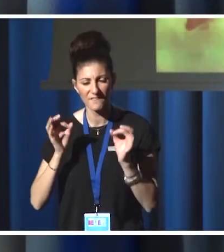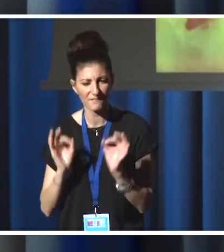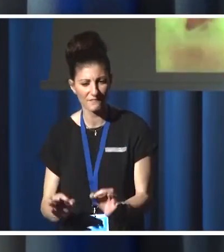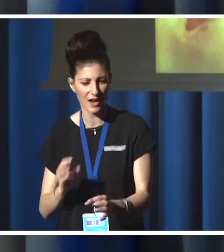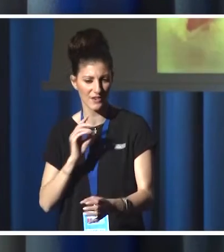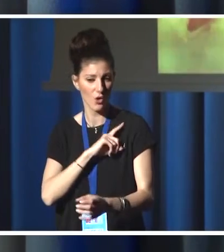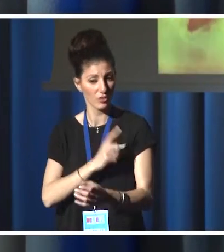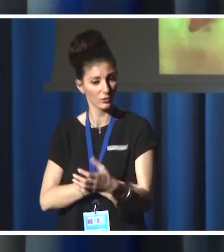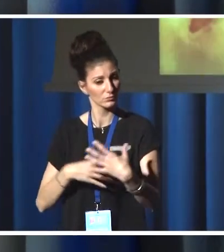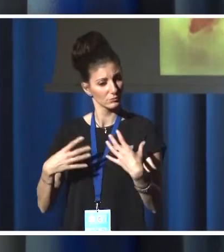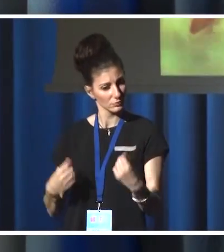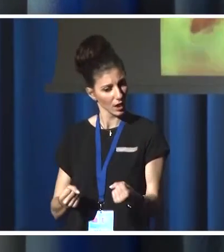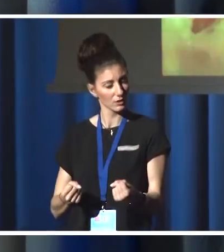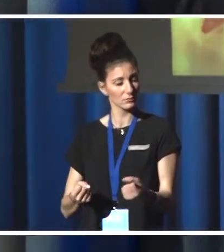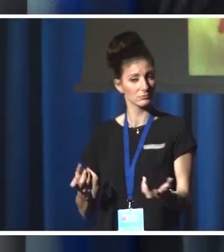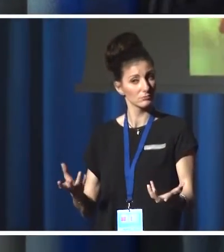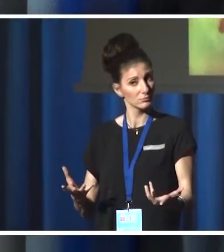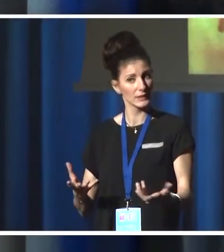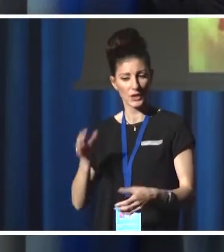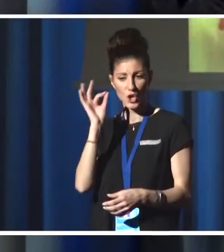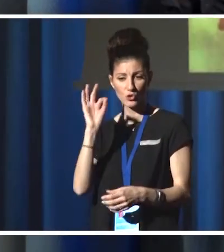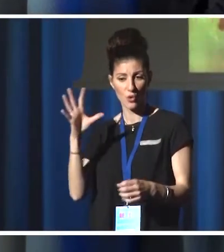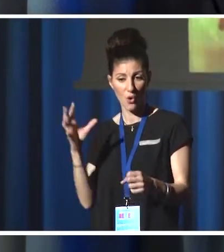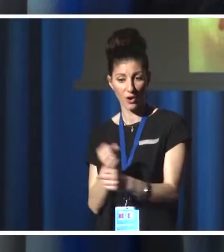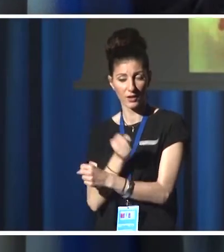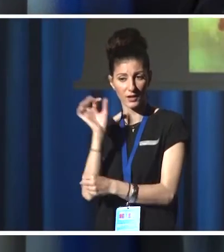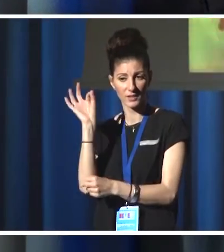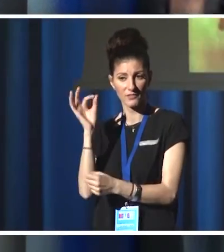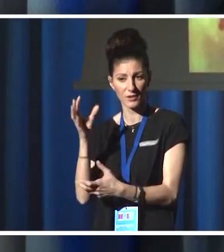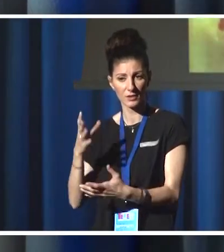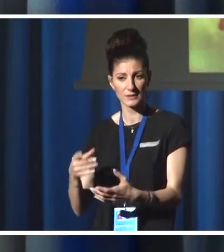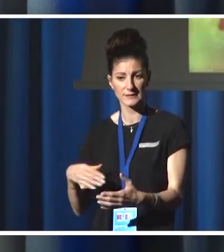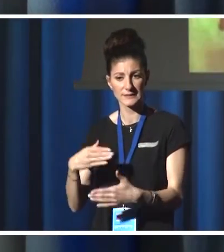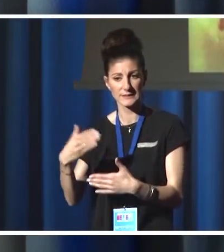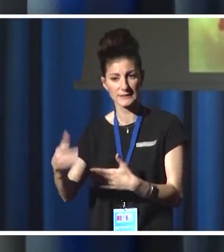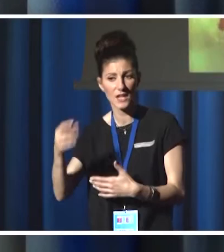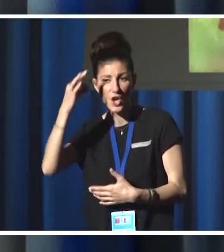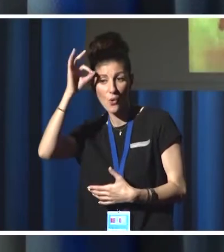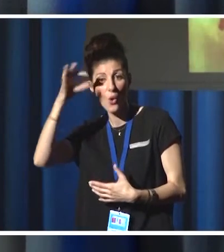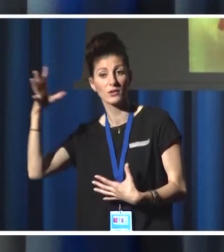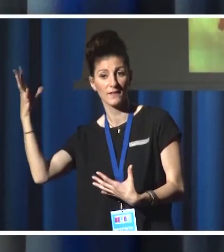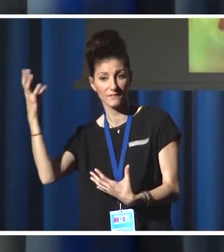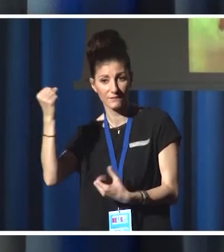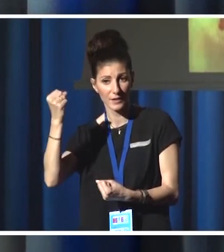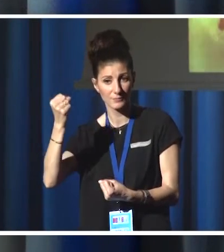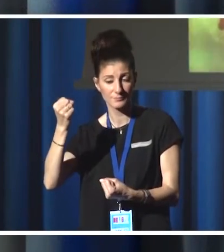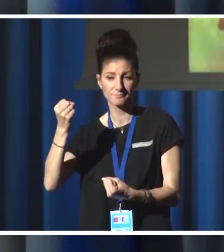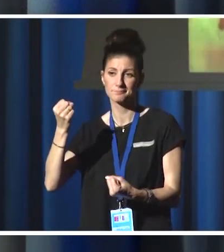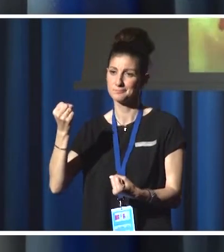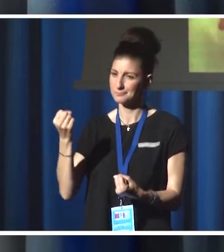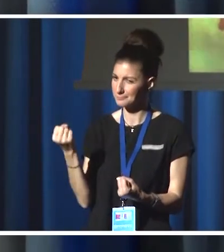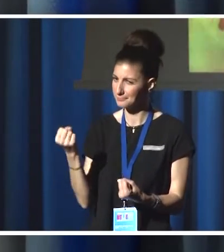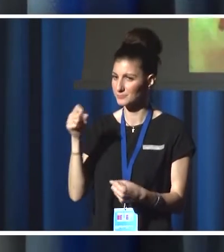αναπτύξει προκειμένου να πετύχει το στόχο του και κατ επέκταση το όνειρό του εδώ θα πρέπει να δούμε τι είναι